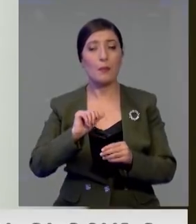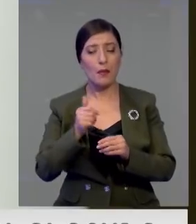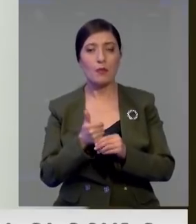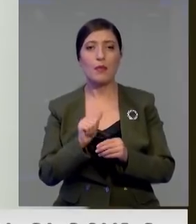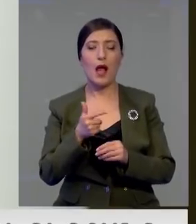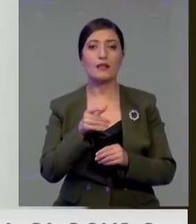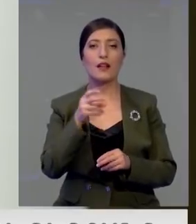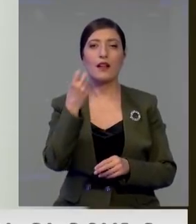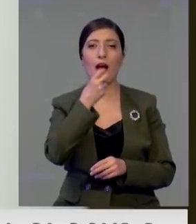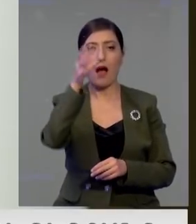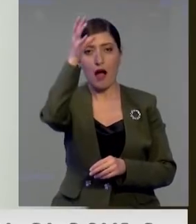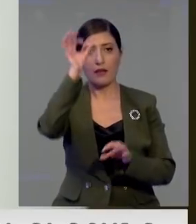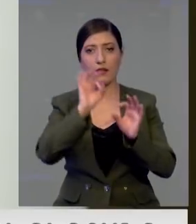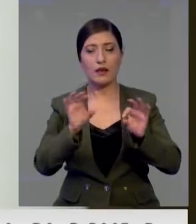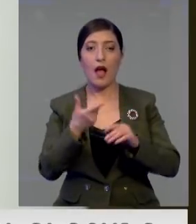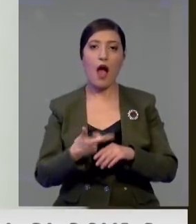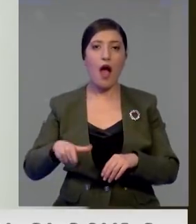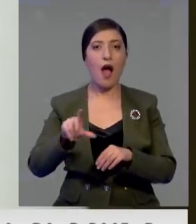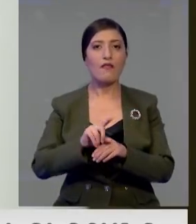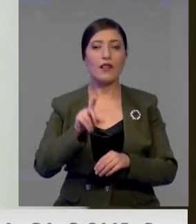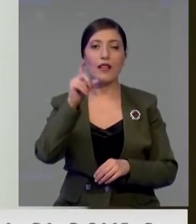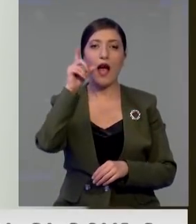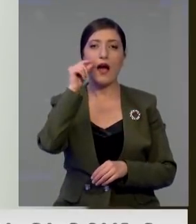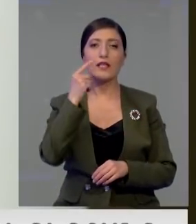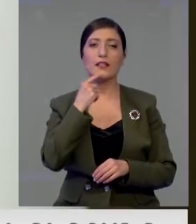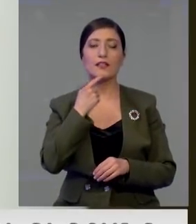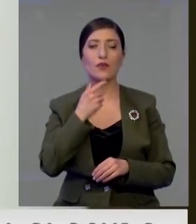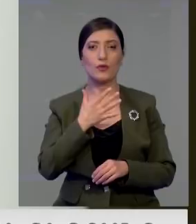արտասանի։ Ավելի հայրենասիրական արտասանի,